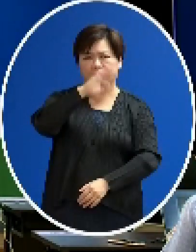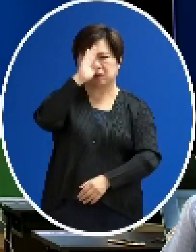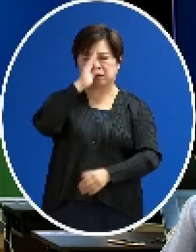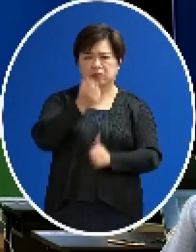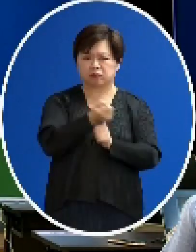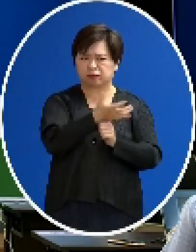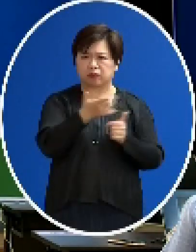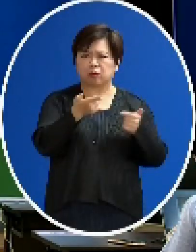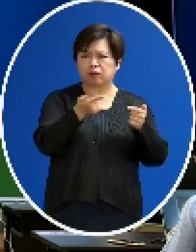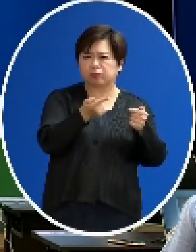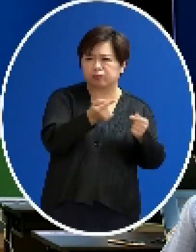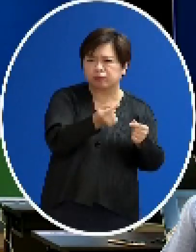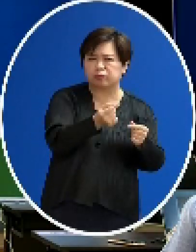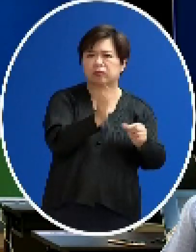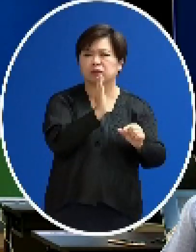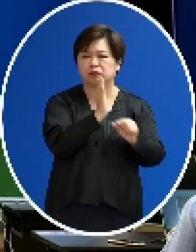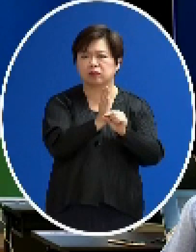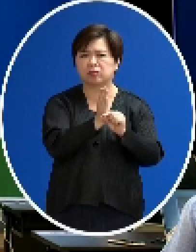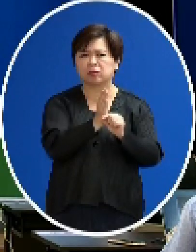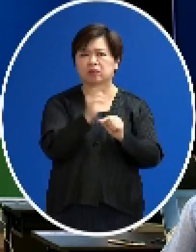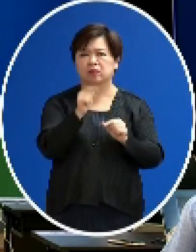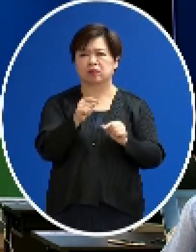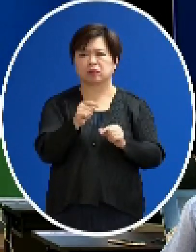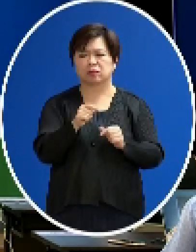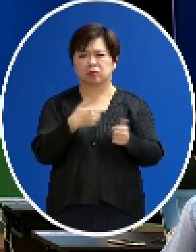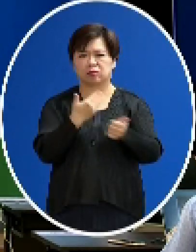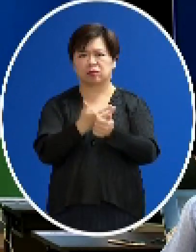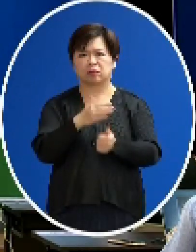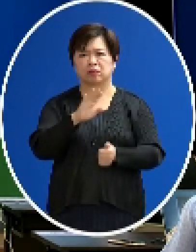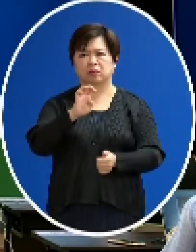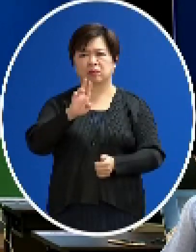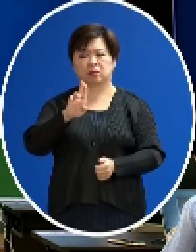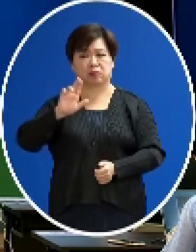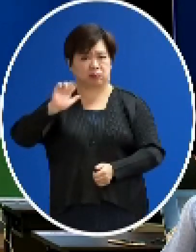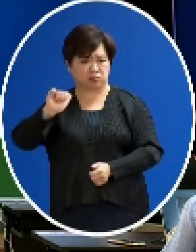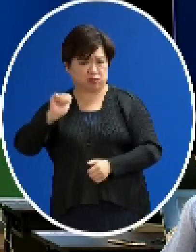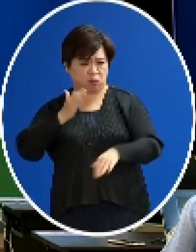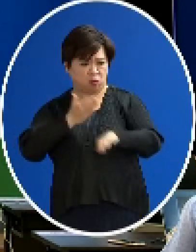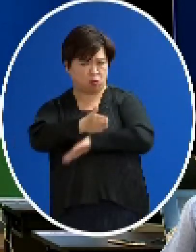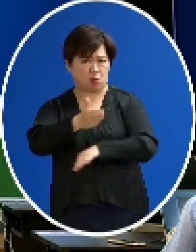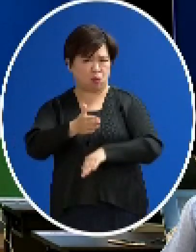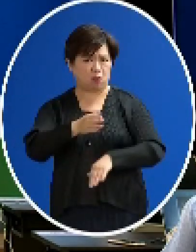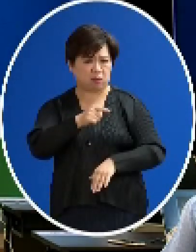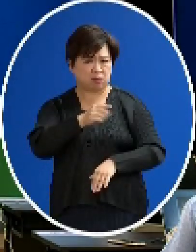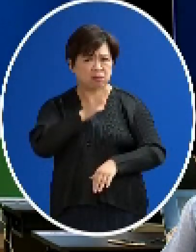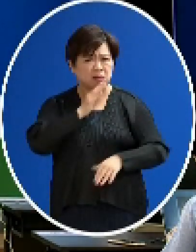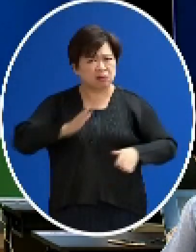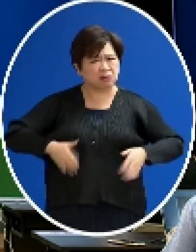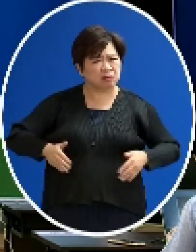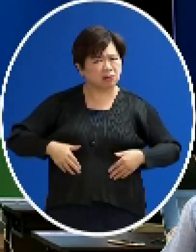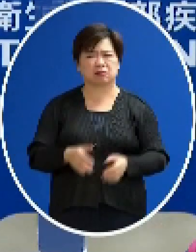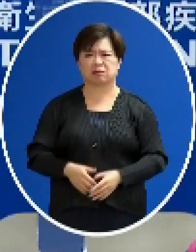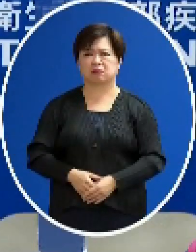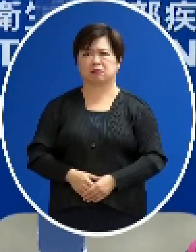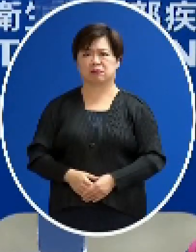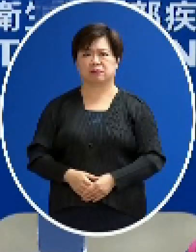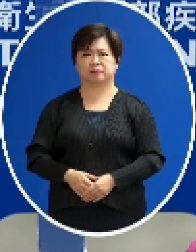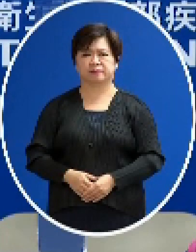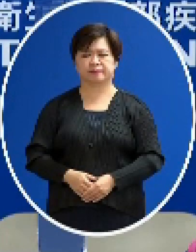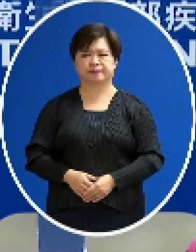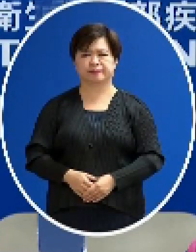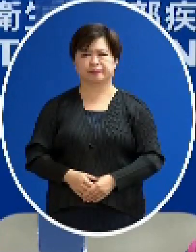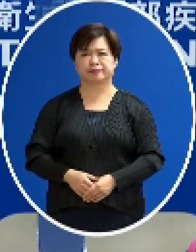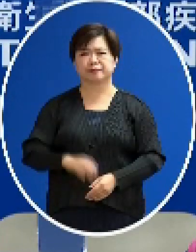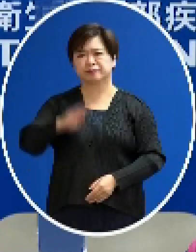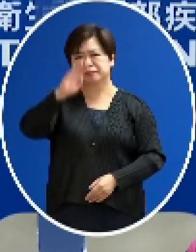相对稳定。那在这样的状况下，通过 EUA 算是符合紧急事件的定义吗？谢谢。 对这个疫